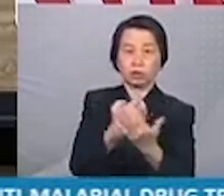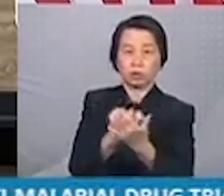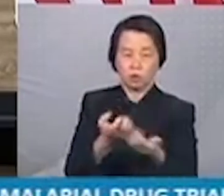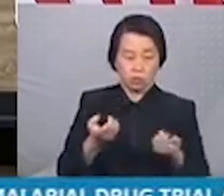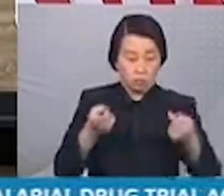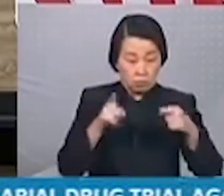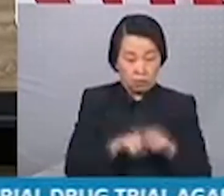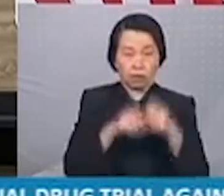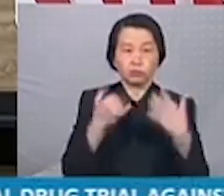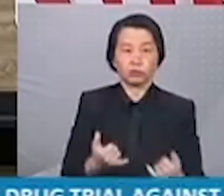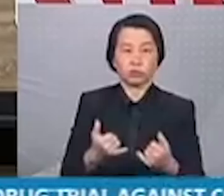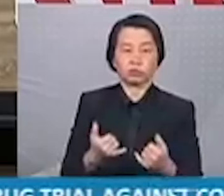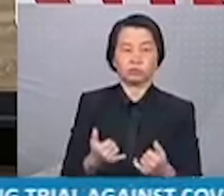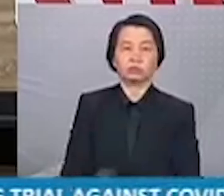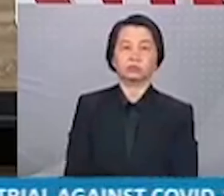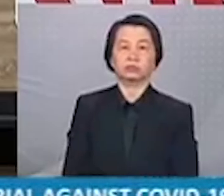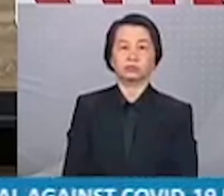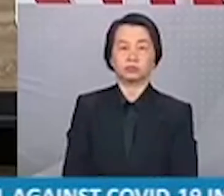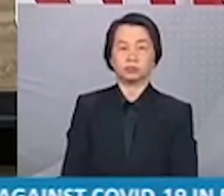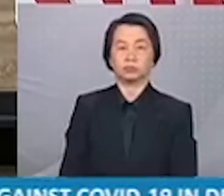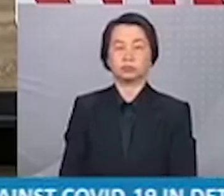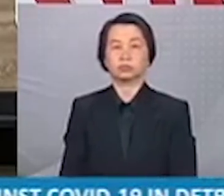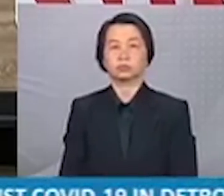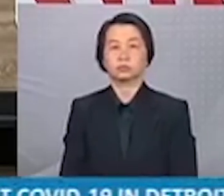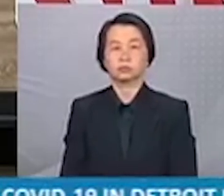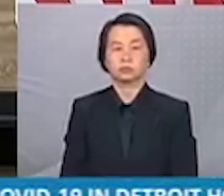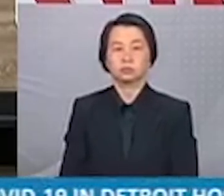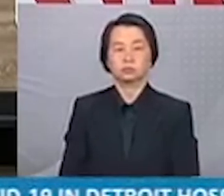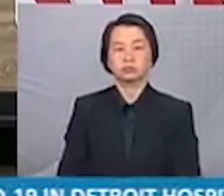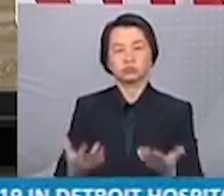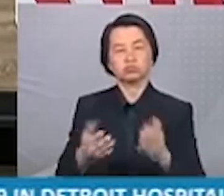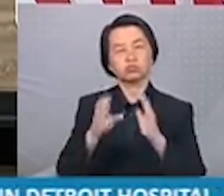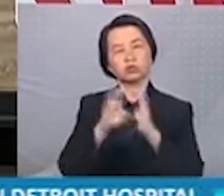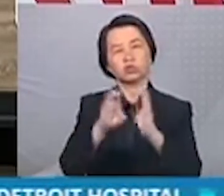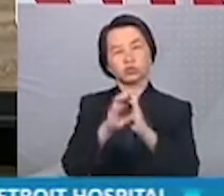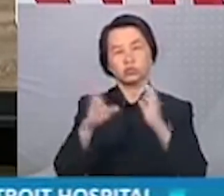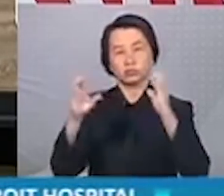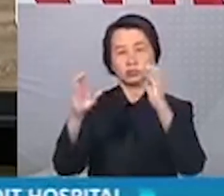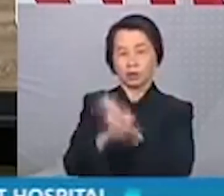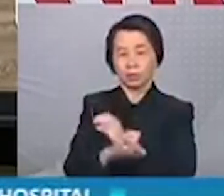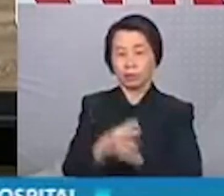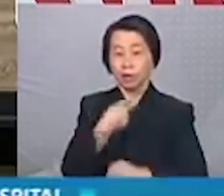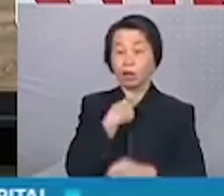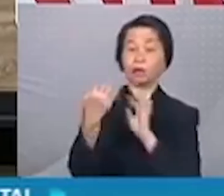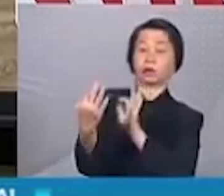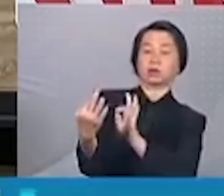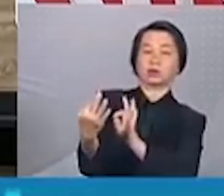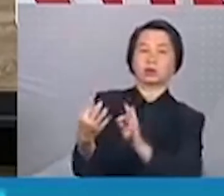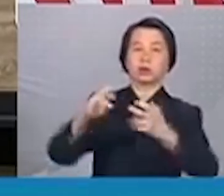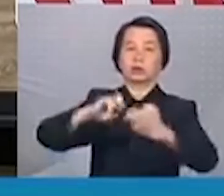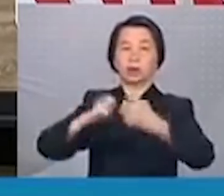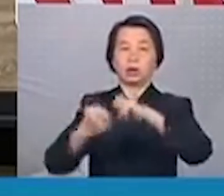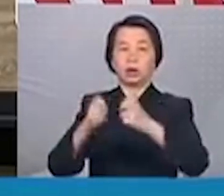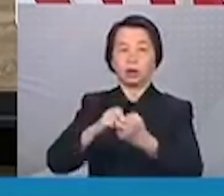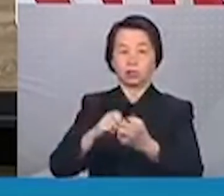melanda kita semua pada waktu ini antara cabaran utama yang dihadapi ialah masalah